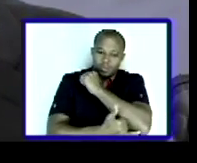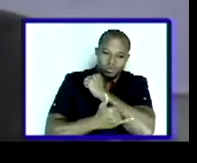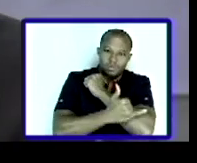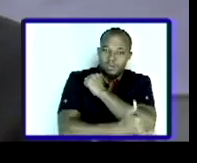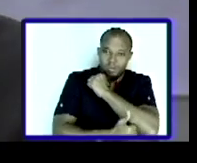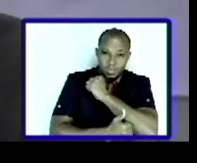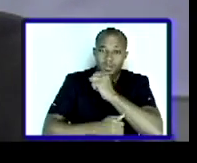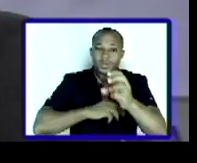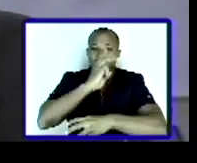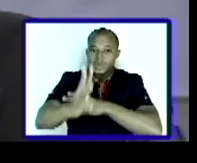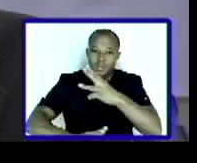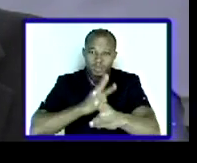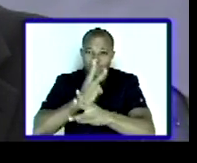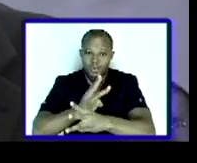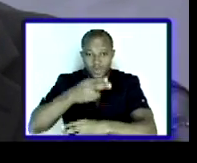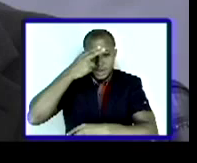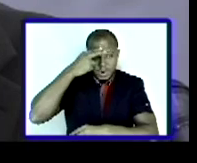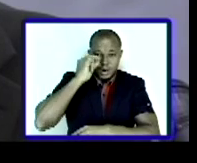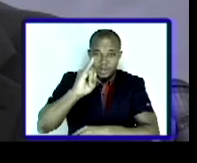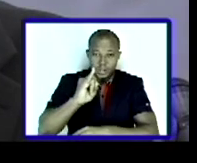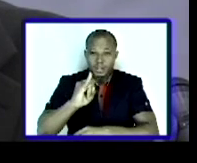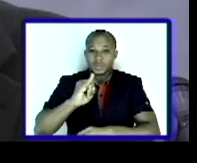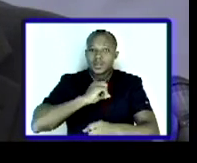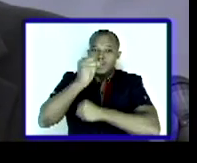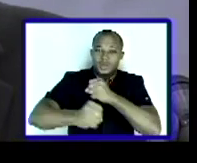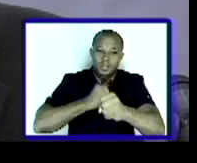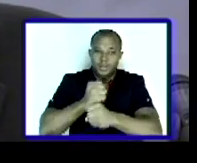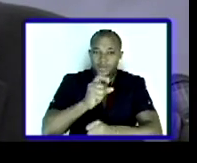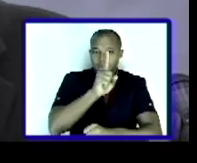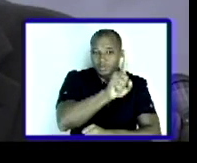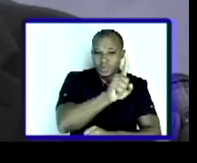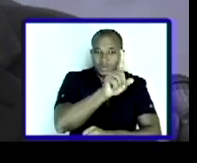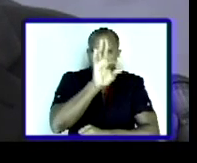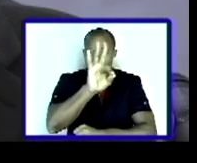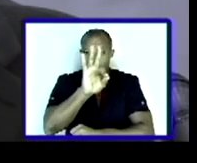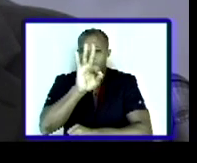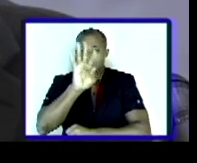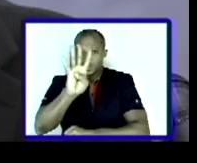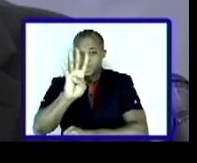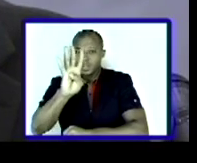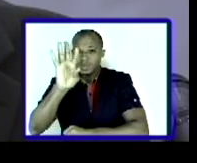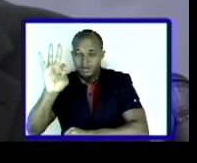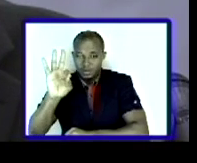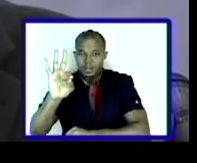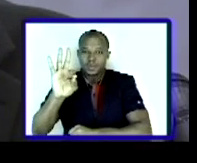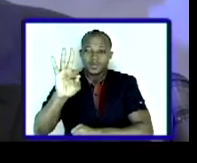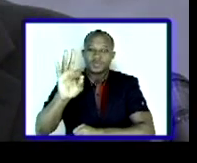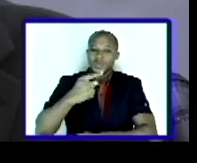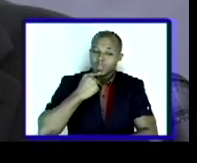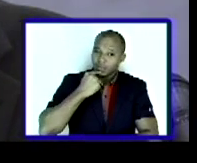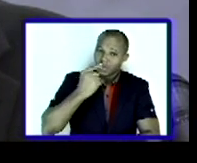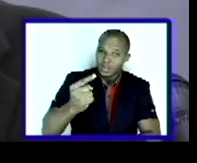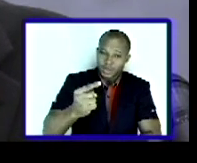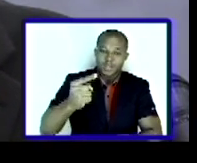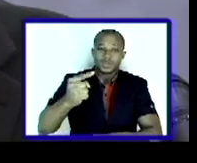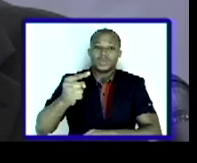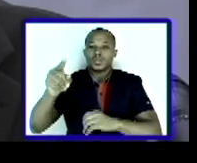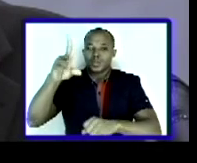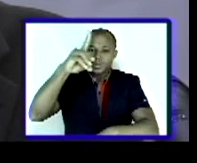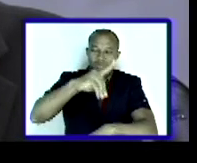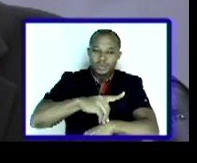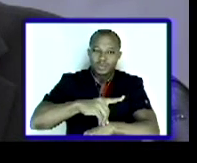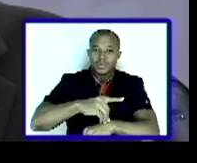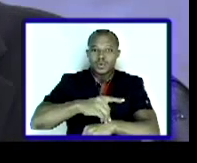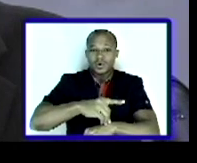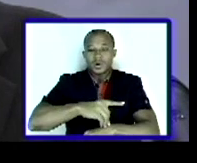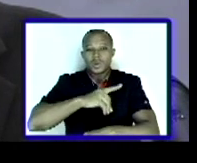depuis 1949 dans le cadre de la Déclaration universelle des droits de l'homme et dans toutes les constitutions